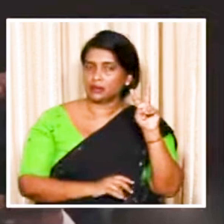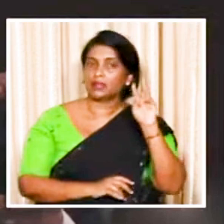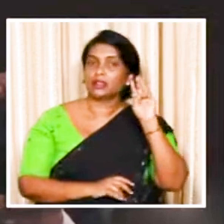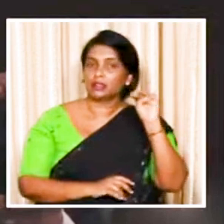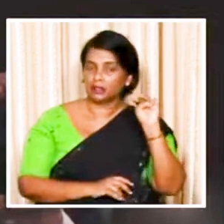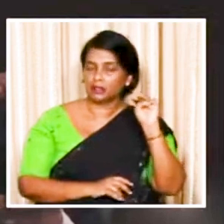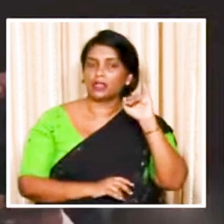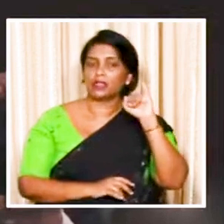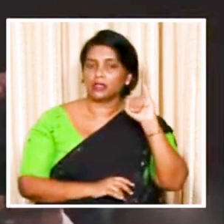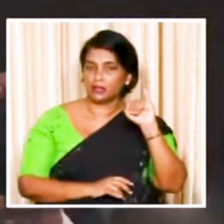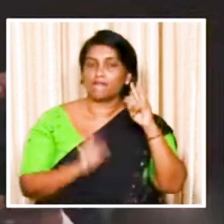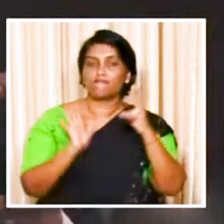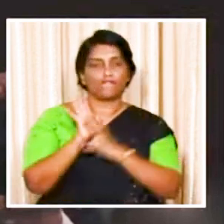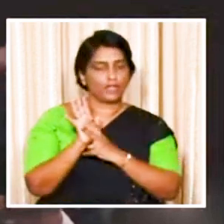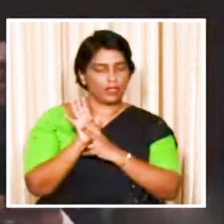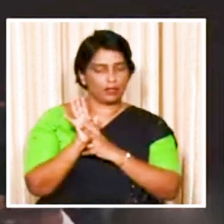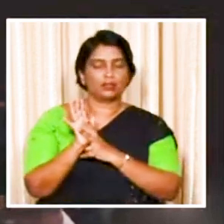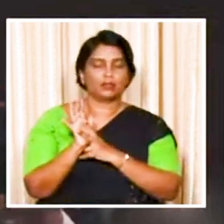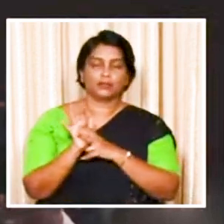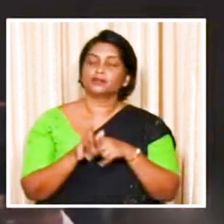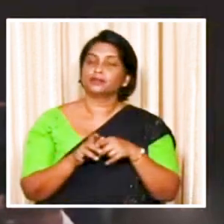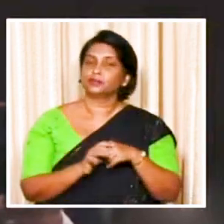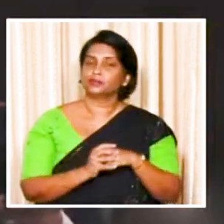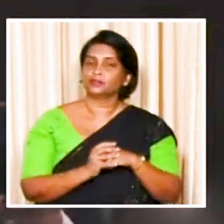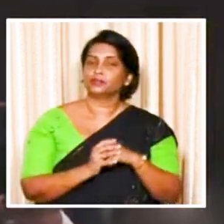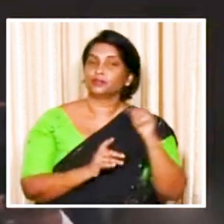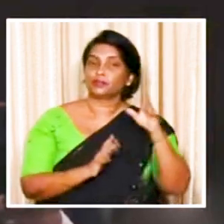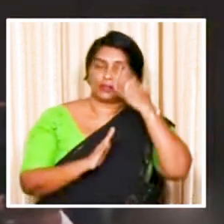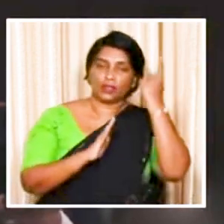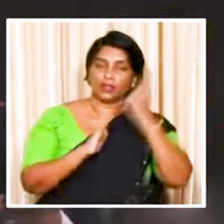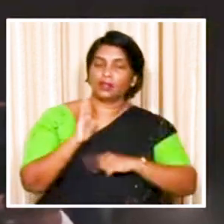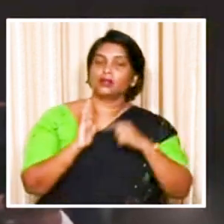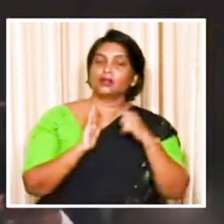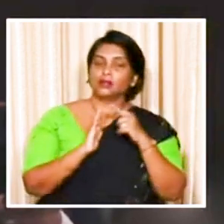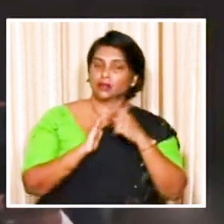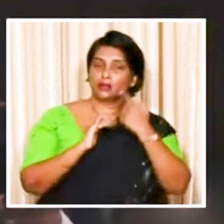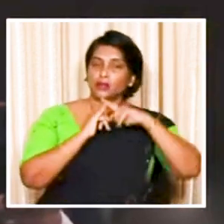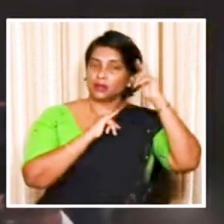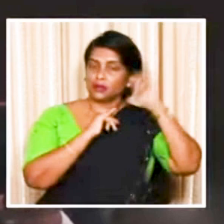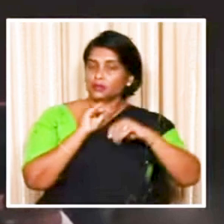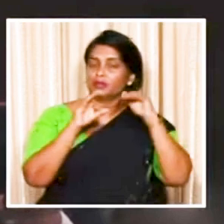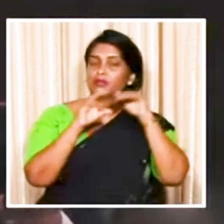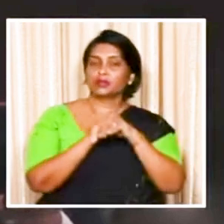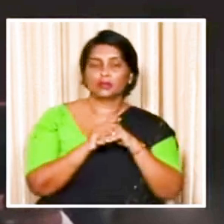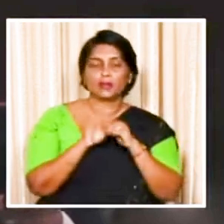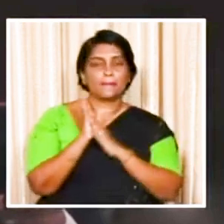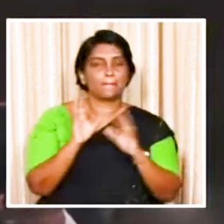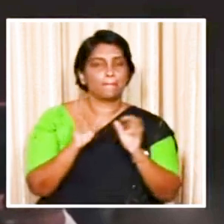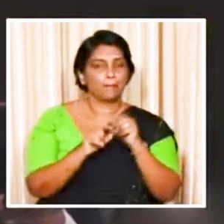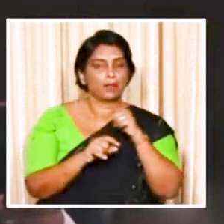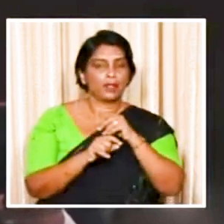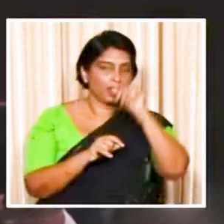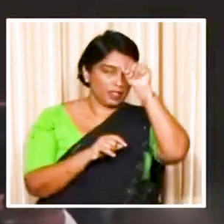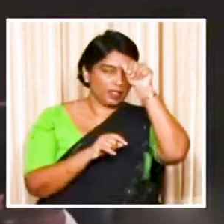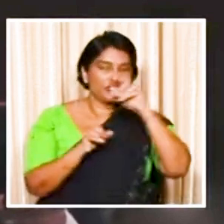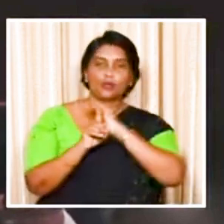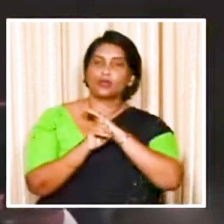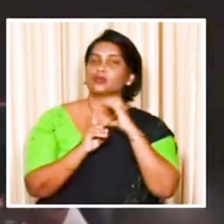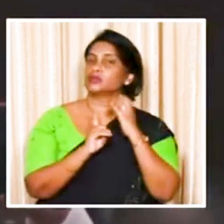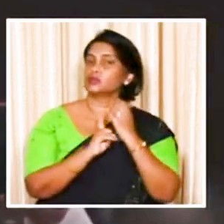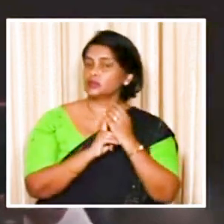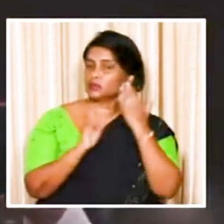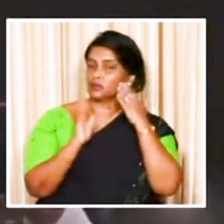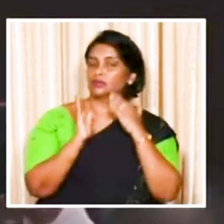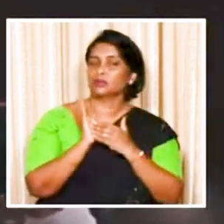97 30 52 30 6 V ஆகிய நான் யாழ்ப்பாண பல்கலைக்கழகத்தில் ஊடகத்துறை மற்றும் இந்து நாகரிகத்துறையின் 3ஆம் வருட மாணவனாக கல்வி